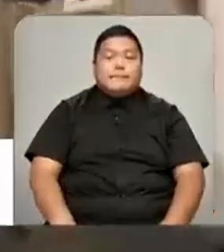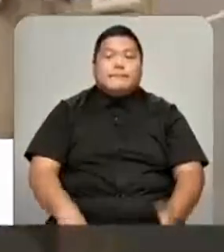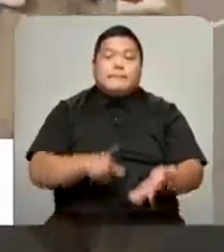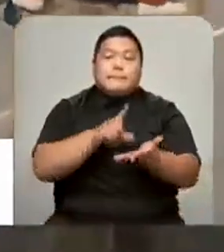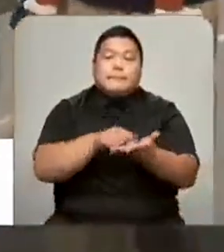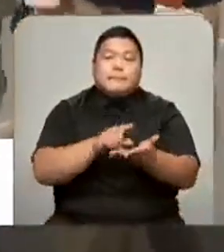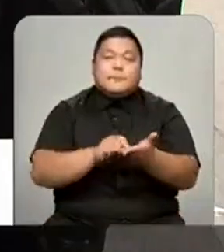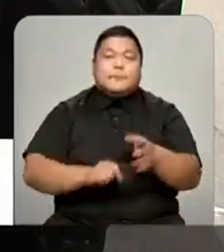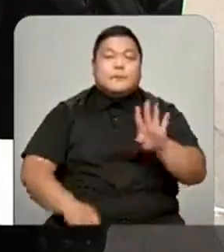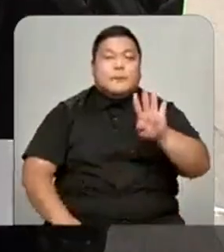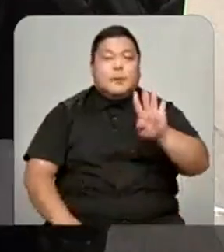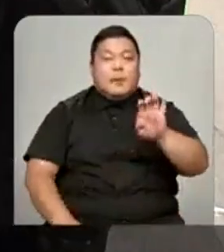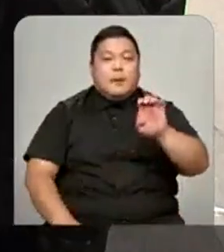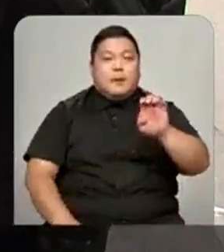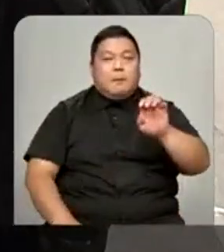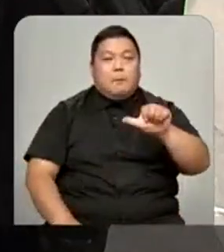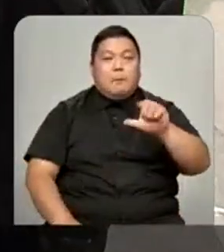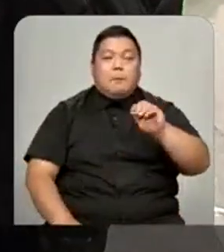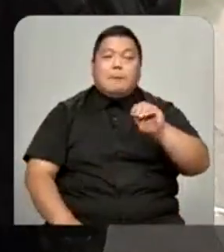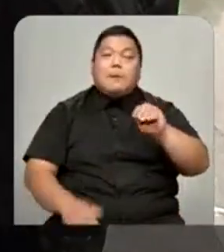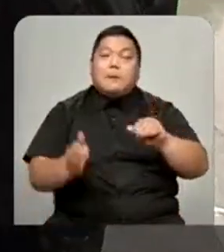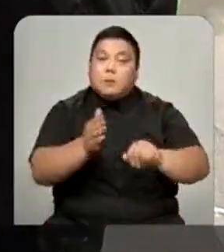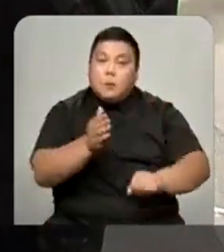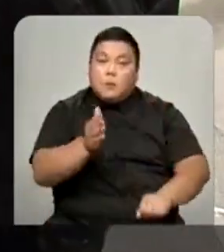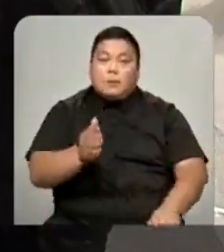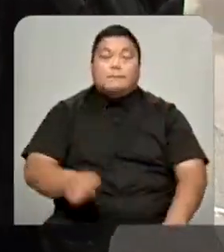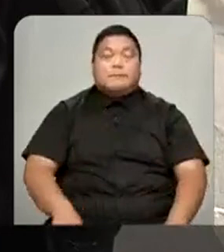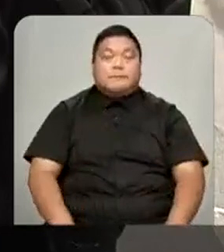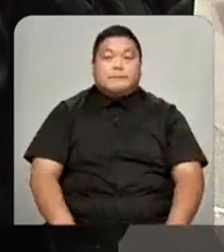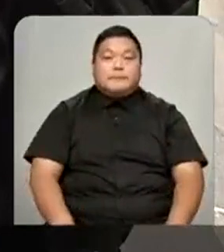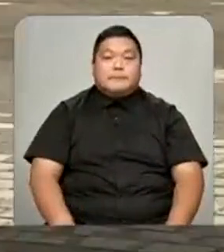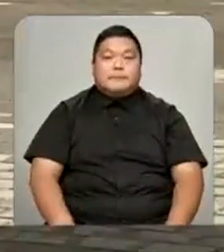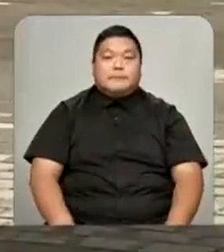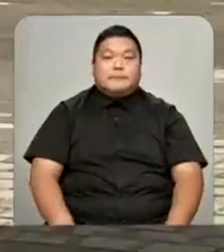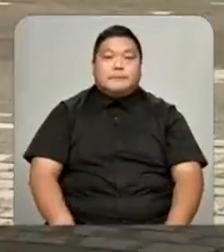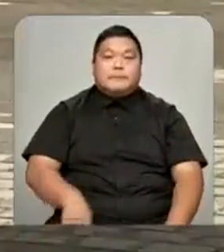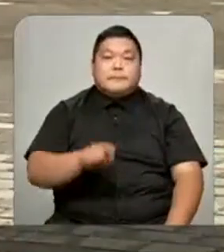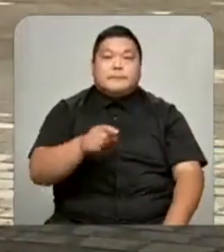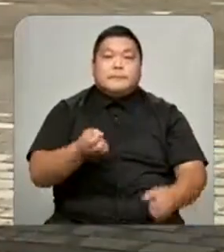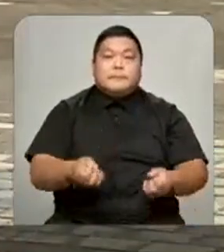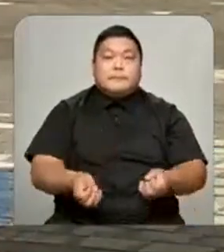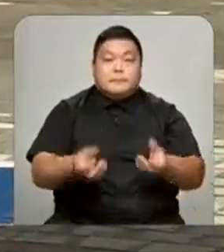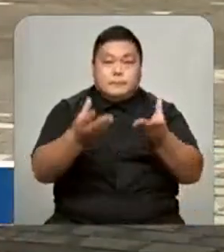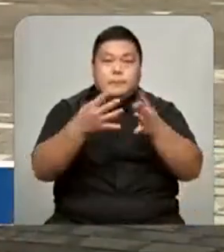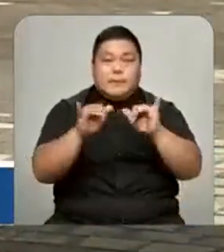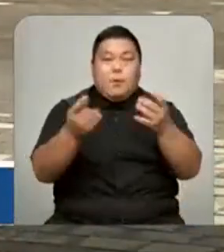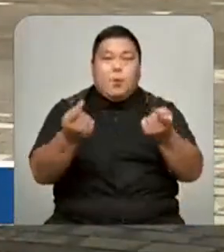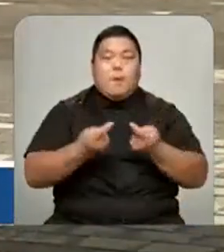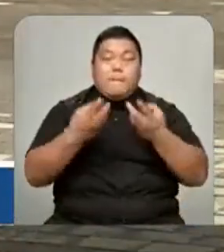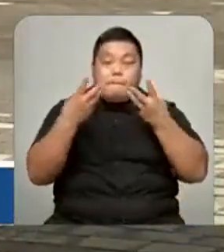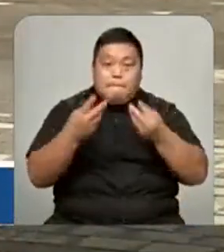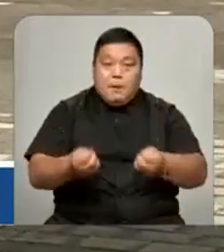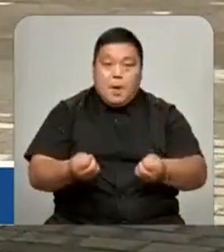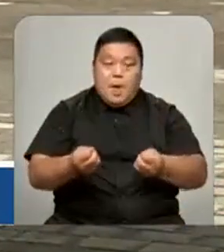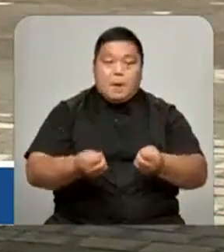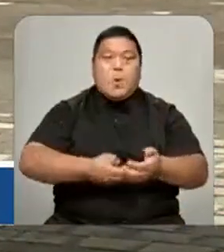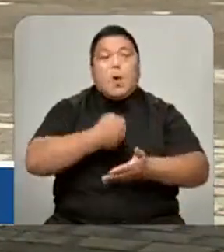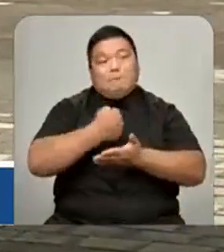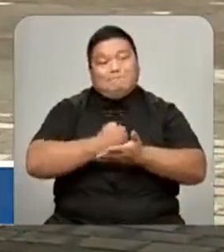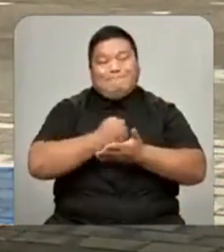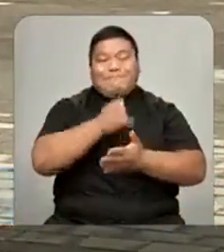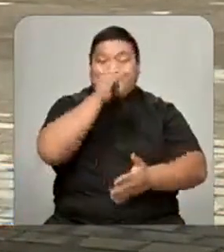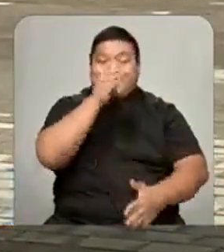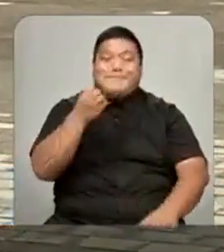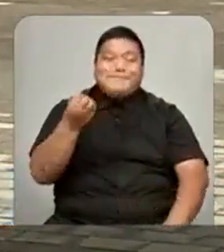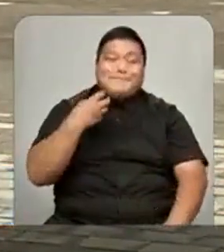여명이 축제장을 찾은 것으로 짓게 됐습니다 축제는 성황리에 마무리됐지만 관람객들 사이에선 일부